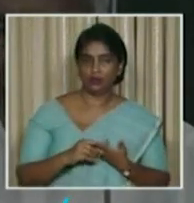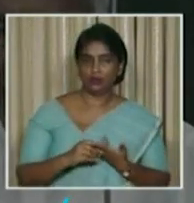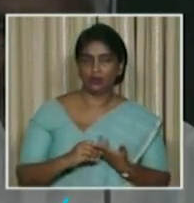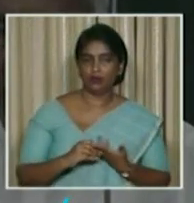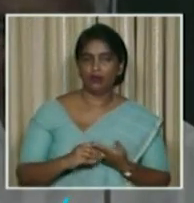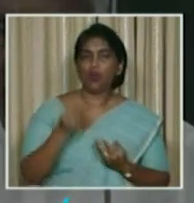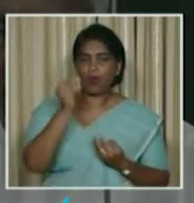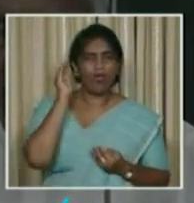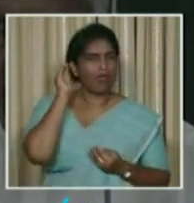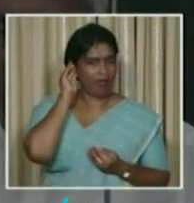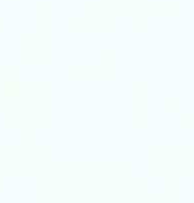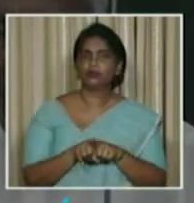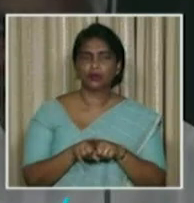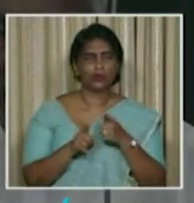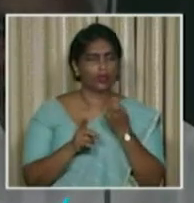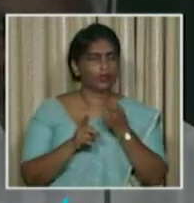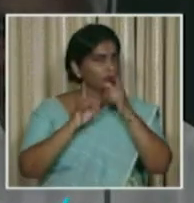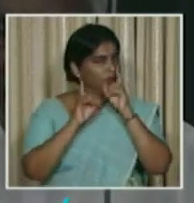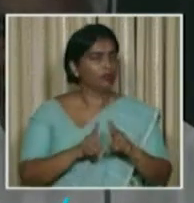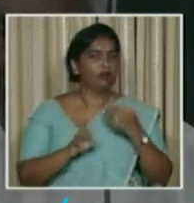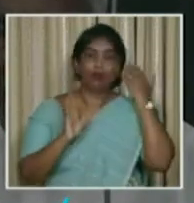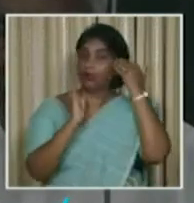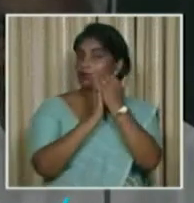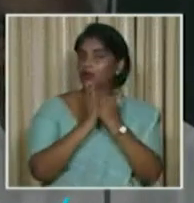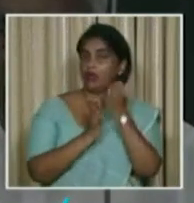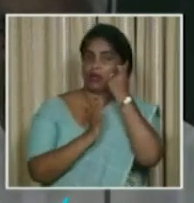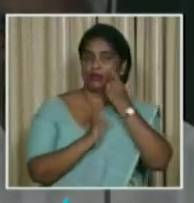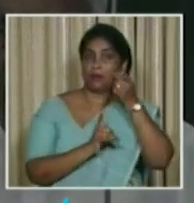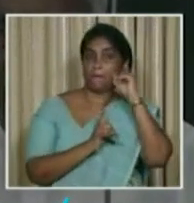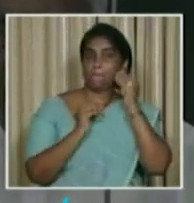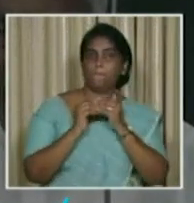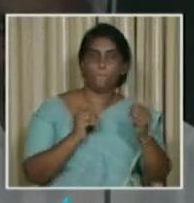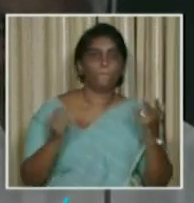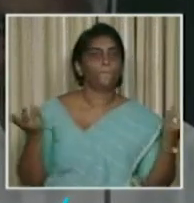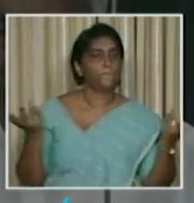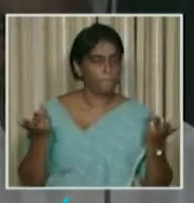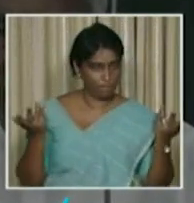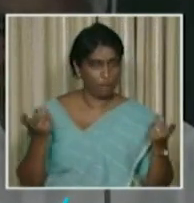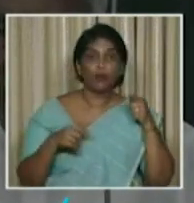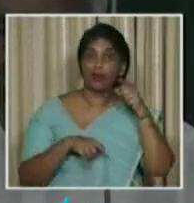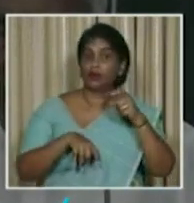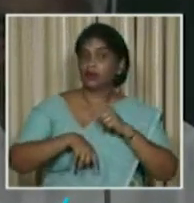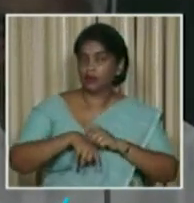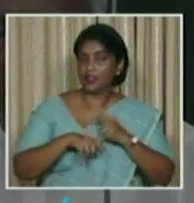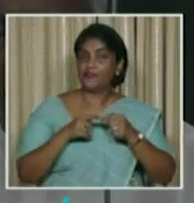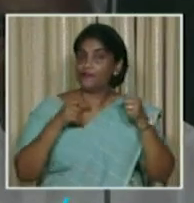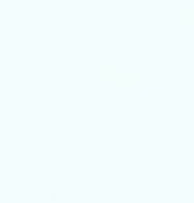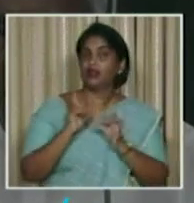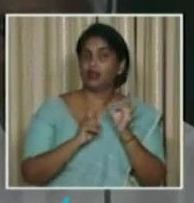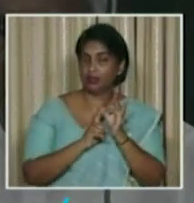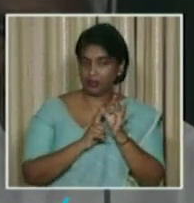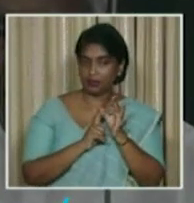පොඩ අහගන්න ආණ්ඩු ක්‍රම ව්‍යවස්ථාවට අනුව කියන්නේ යෝජනා පමා කිරීම කළ නොහැකි නිසා. යෝජනා ගත නැති එක මගේ. මේ අවස්ථාවේදී විරුද්ධ පක්ෂයේ